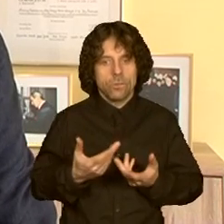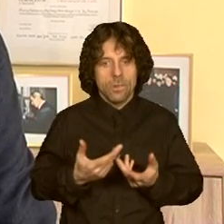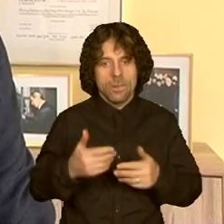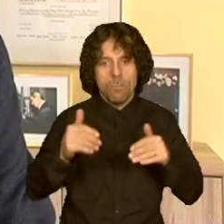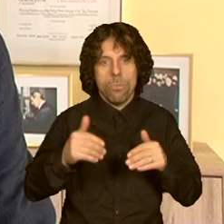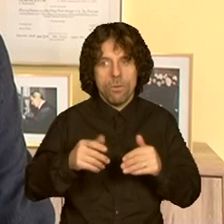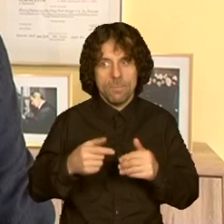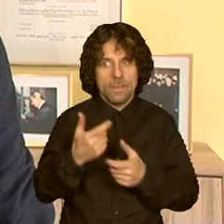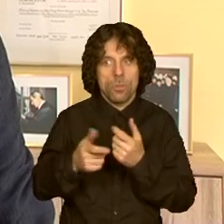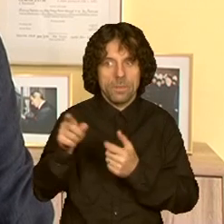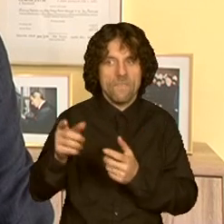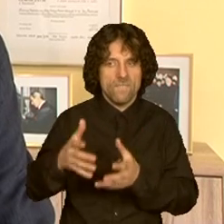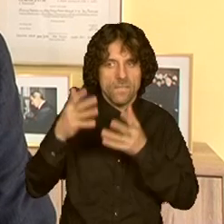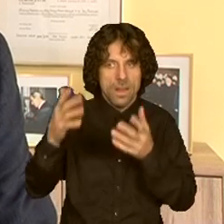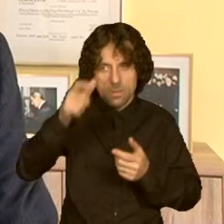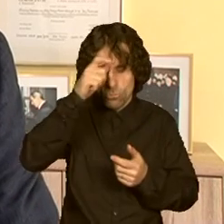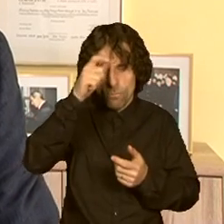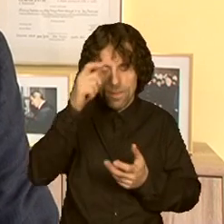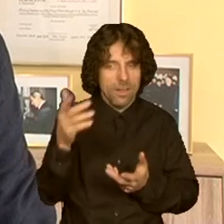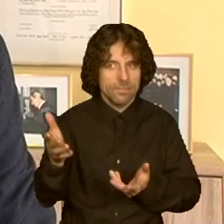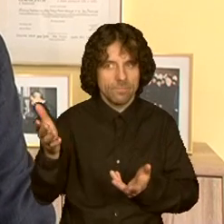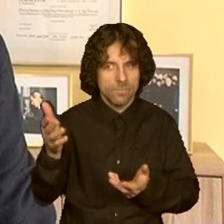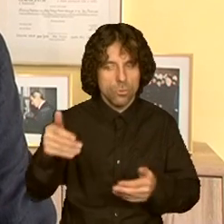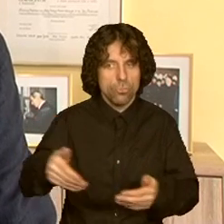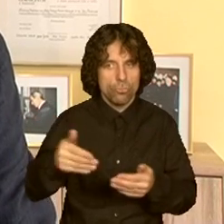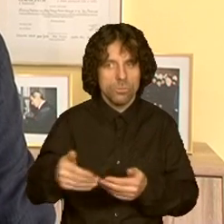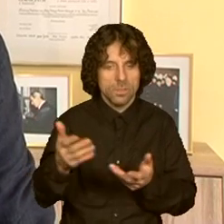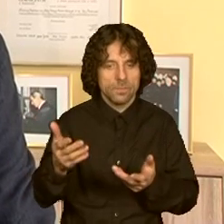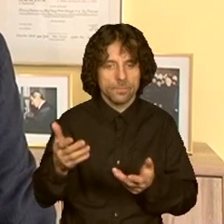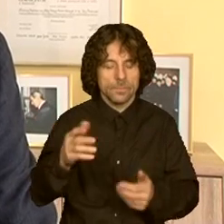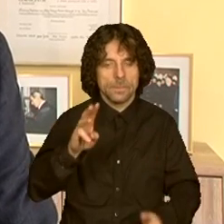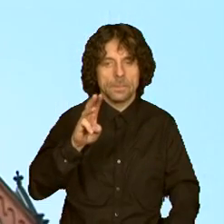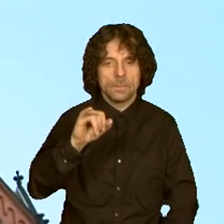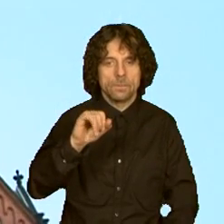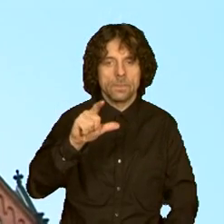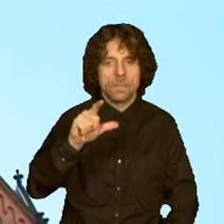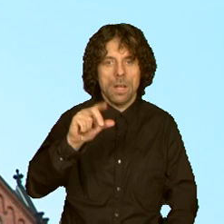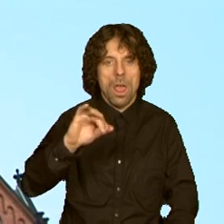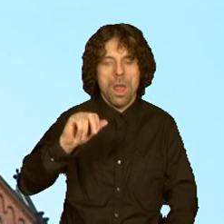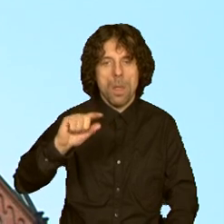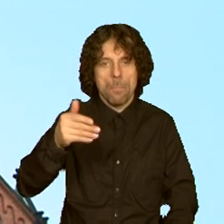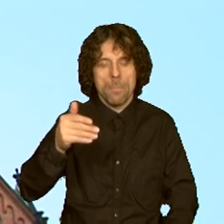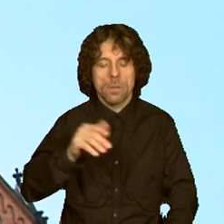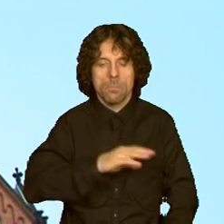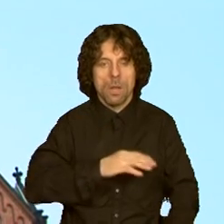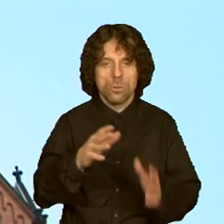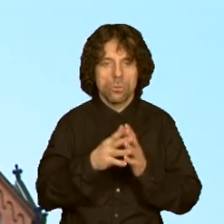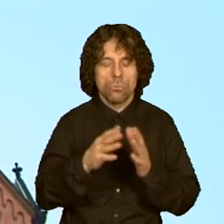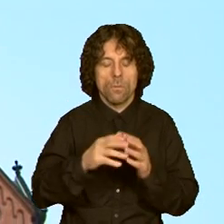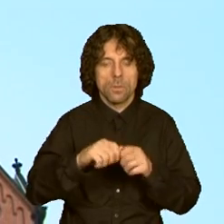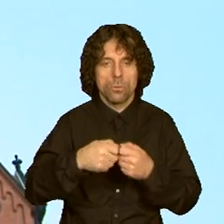tyle mogłem zrobić dla tego wielkiego człowieka, jednego z największych spośród nas, górników. Wilhelm